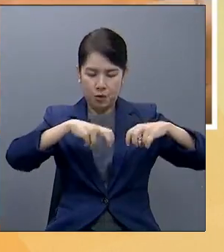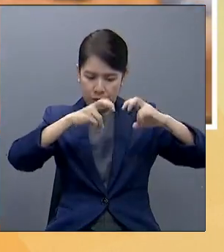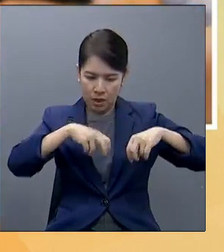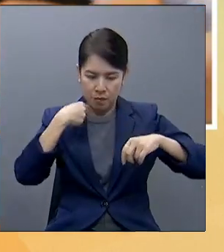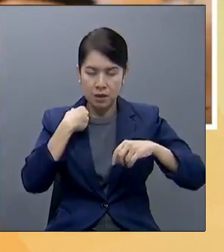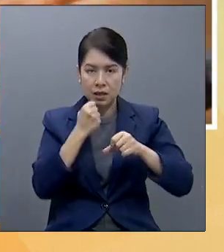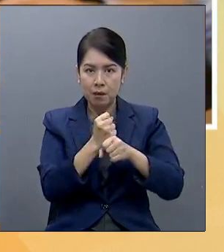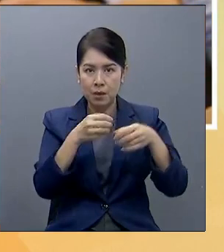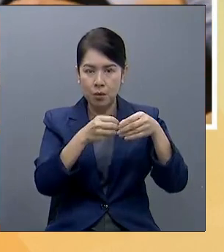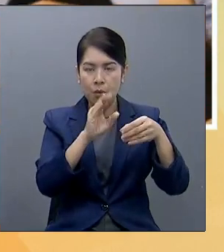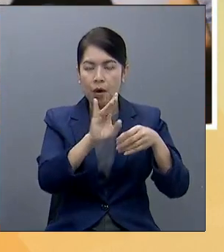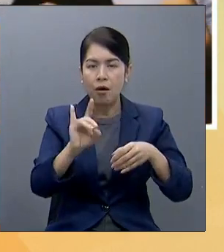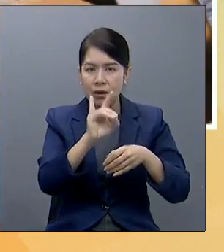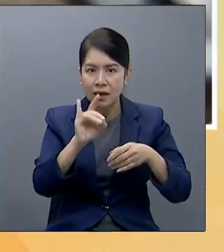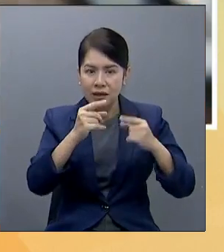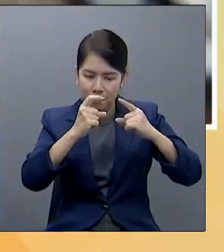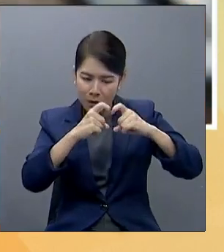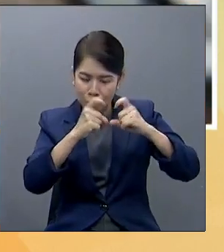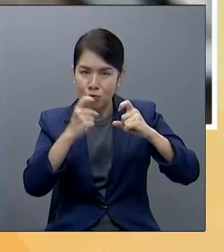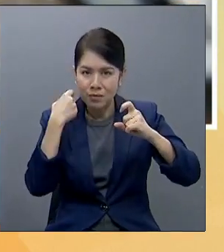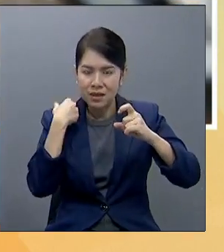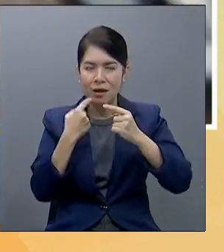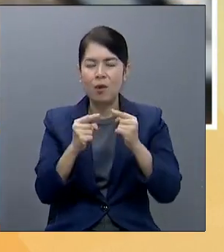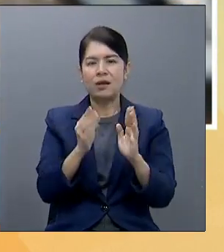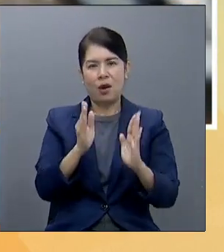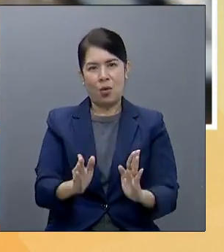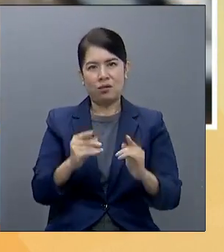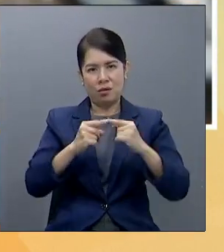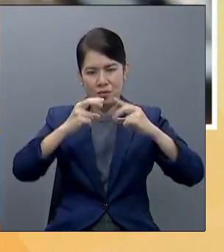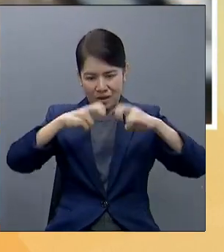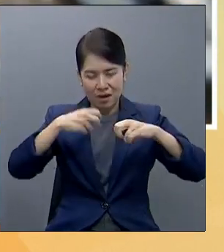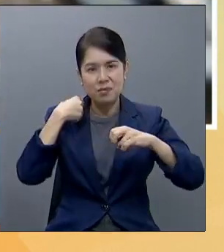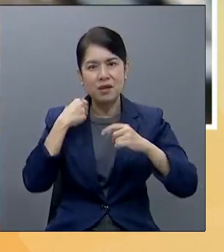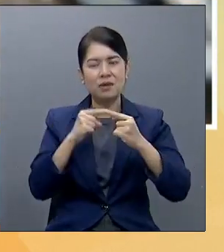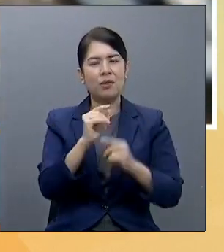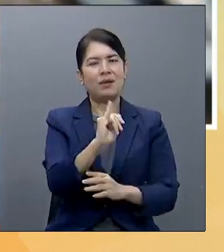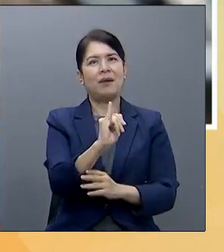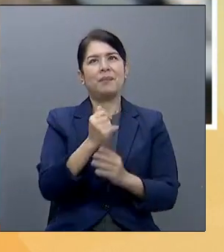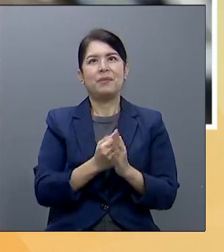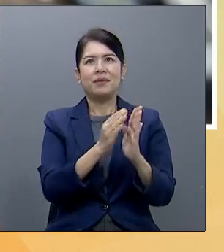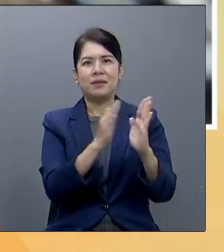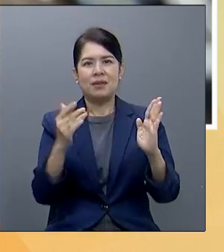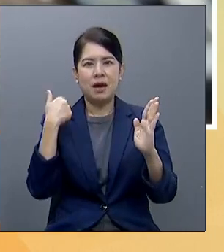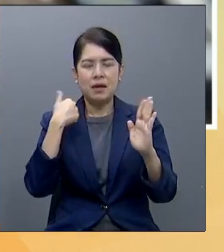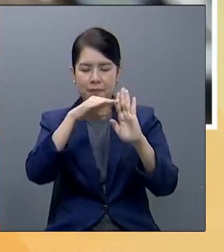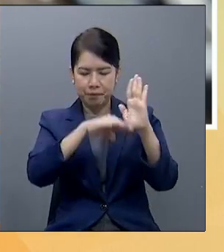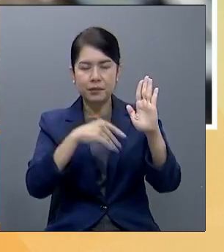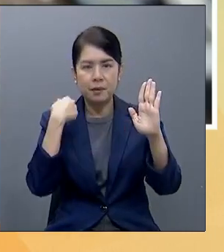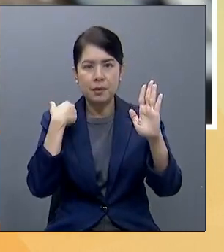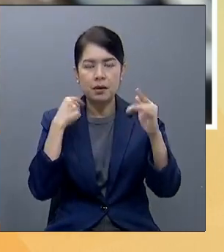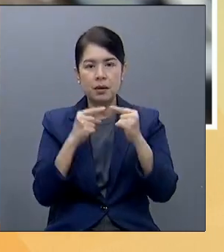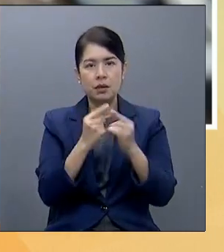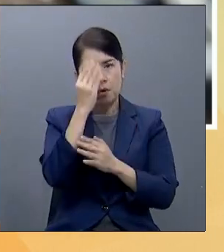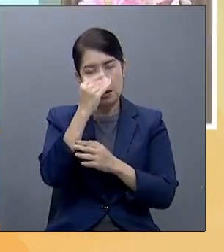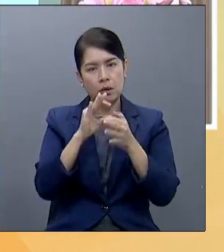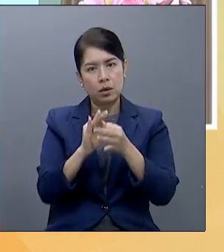ทดลองแล้วก็สัตว์ทดลองนะครับการศึกษาในมนุษย์เนี่ยยังจะค่อนข้างจำกัดครับแต่ว่าแนวโน้มเนี่ยดูเหมือนว่าน่าจะมีประโยชน์ต่อสุขภาพนะครับ ครับ